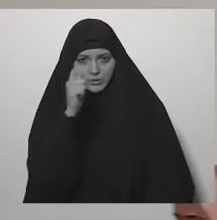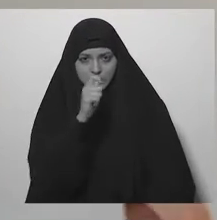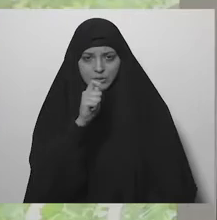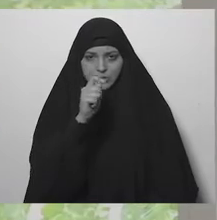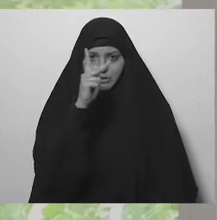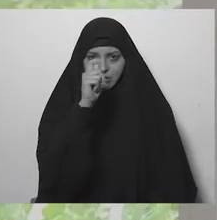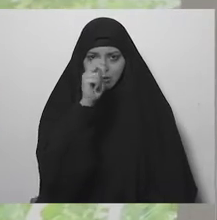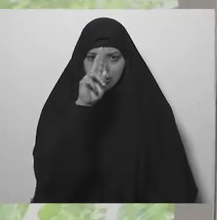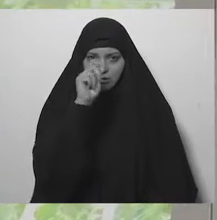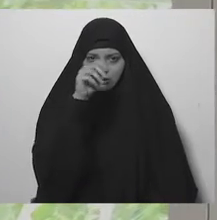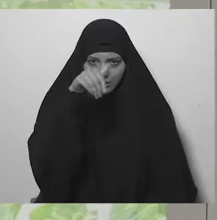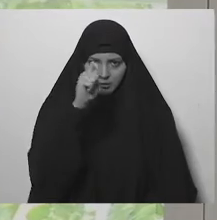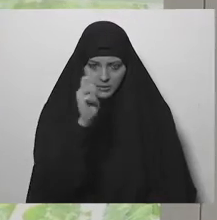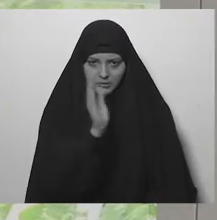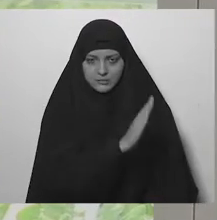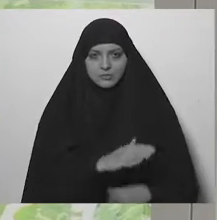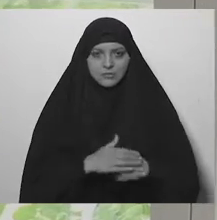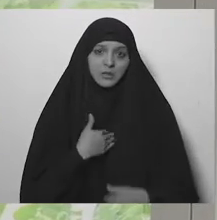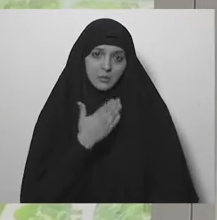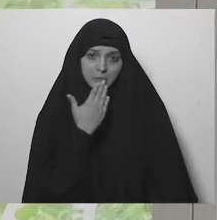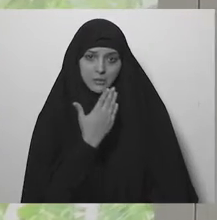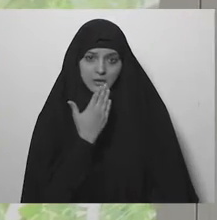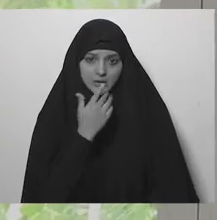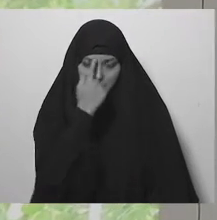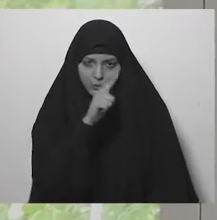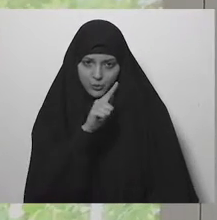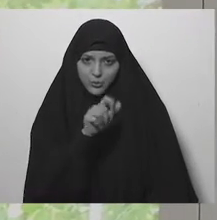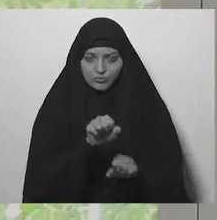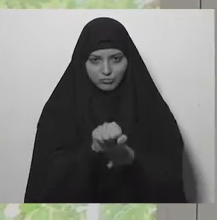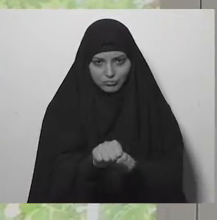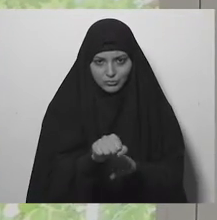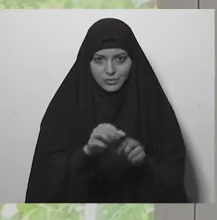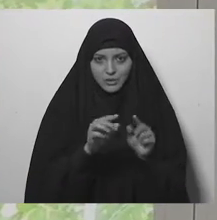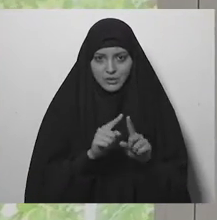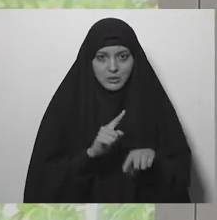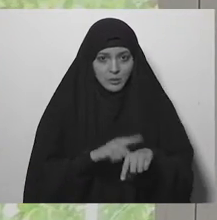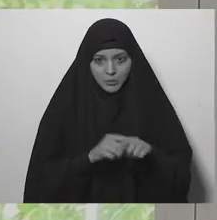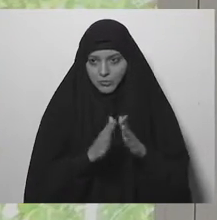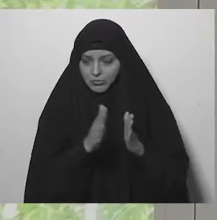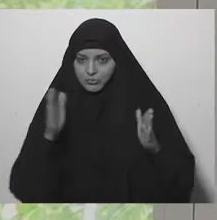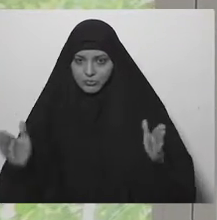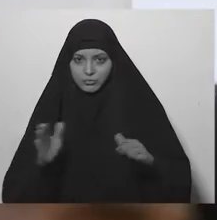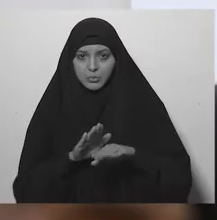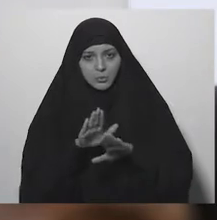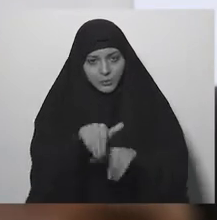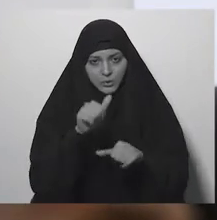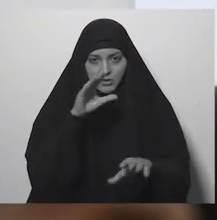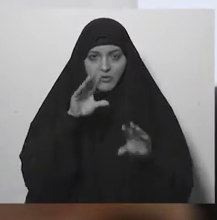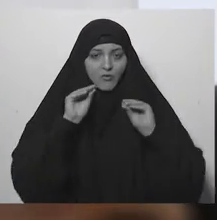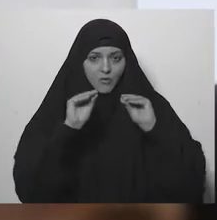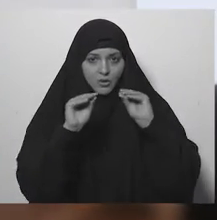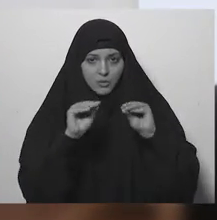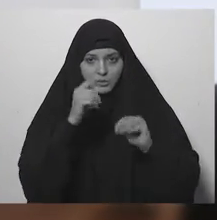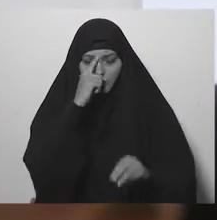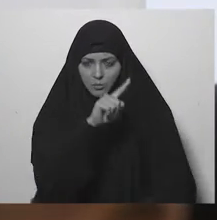je crois même qu'ils aiment bien commun a fait un mode on s'attaque au mondial 2010 mais il faudrait leur aiguille en